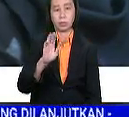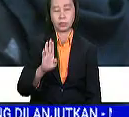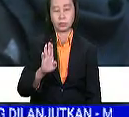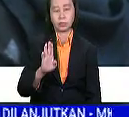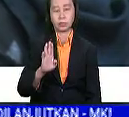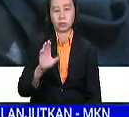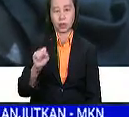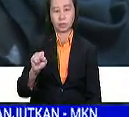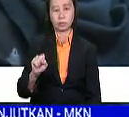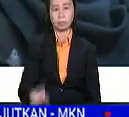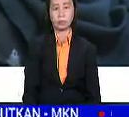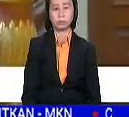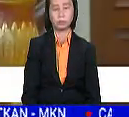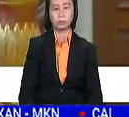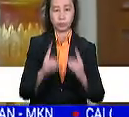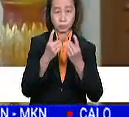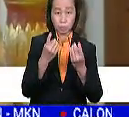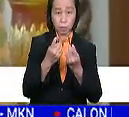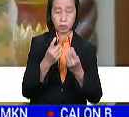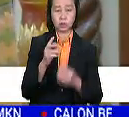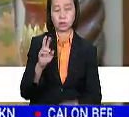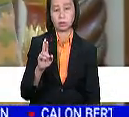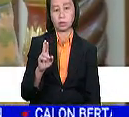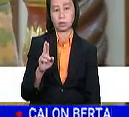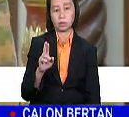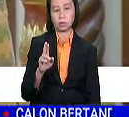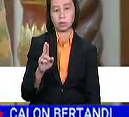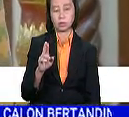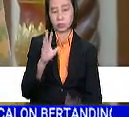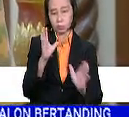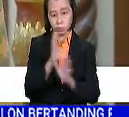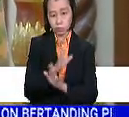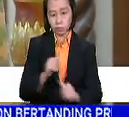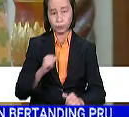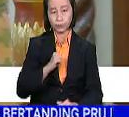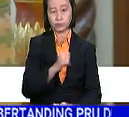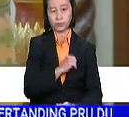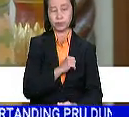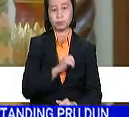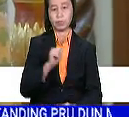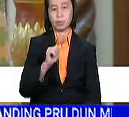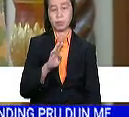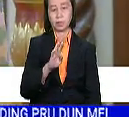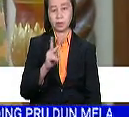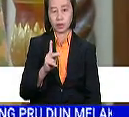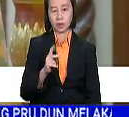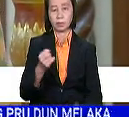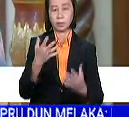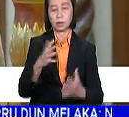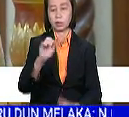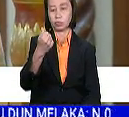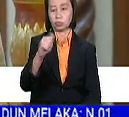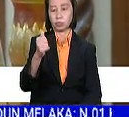Sarawak WBS darjah utama yang amat Mulia bintang kenyalang serawa ahli bintang kenyalang e-bike seramai